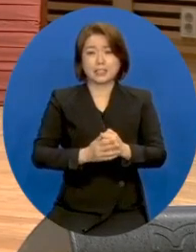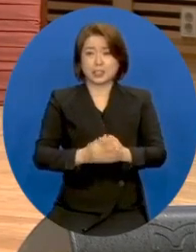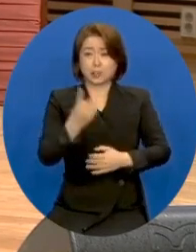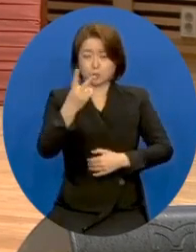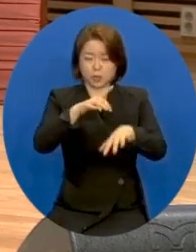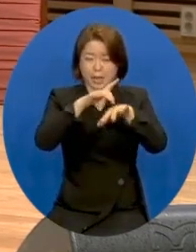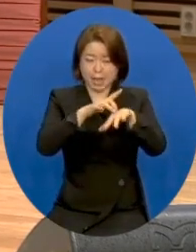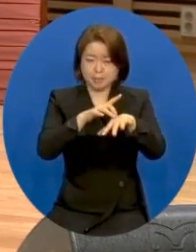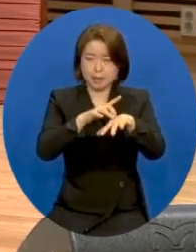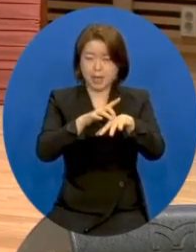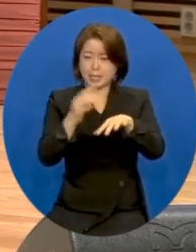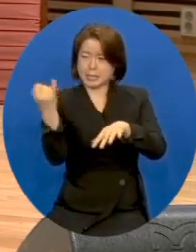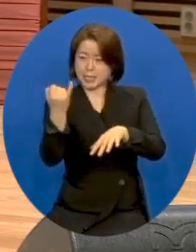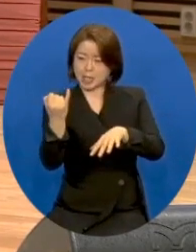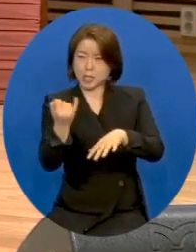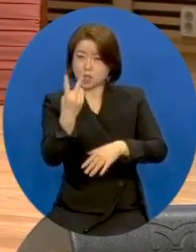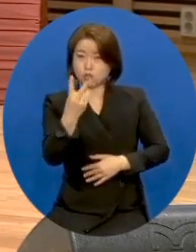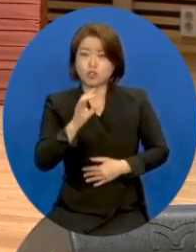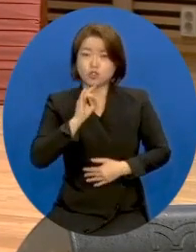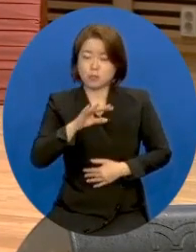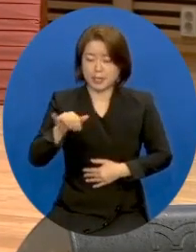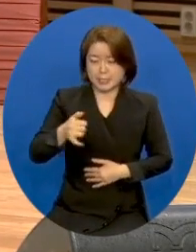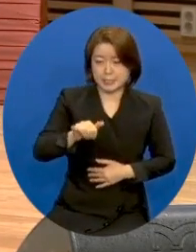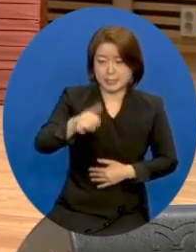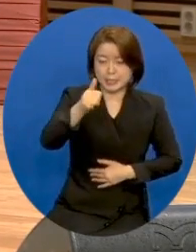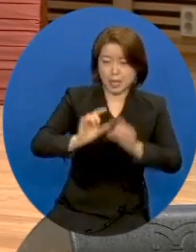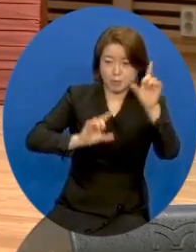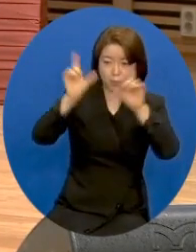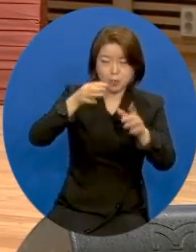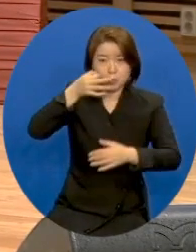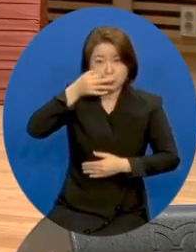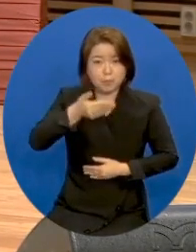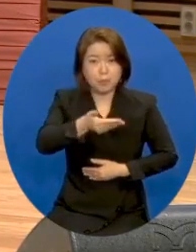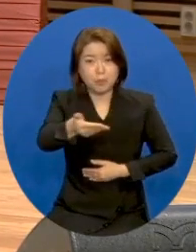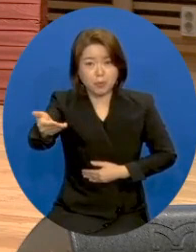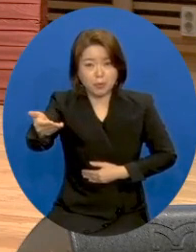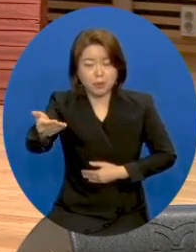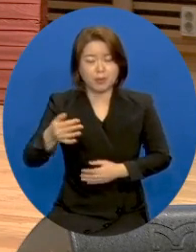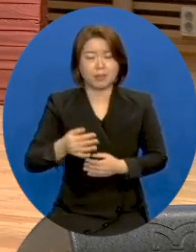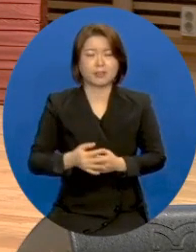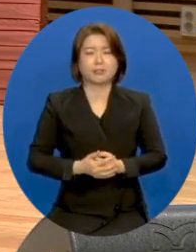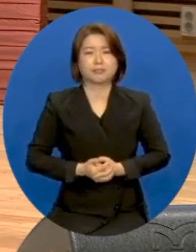있는 그런 데이트 장면을 쭉 보여주면서